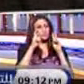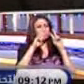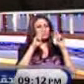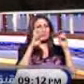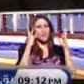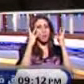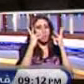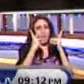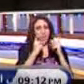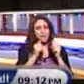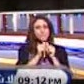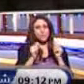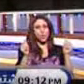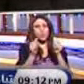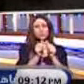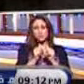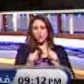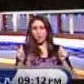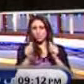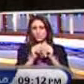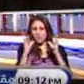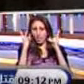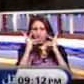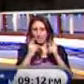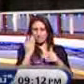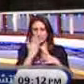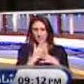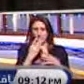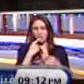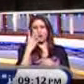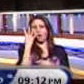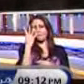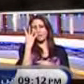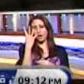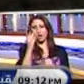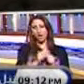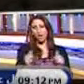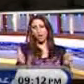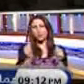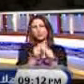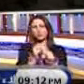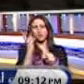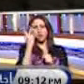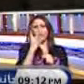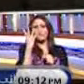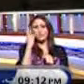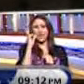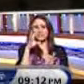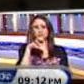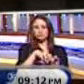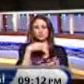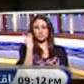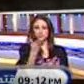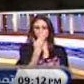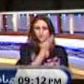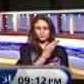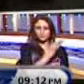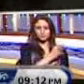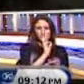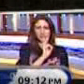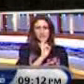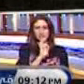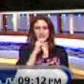البيت ونشوف كم اسره مستحقه نتيجه للحضرتك. هم اربع اسر يا سياده اللواء. اربع يا فندم. يا فندم تمام، تبقى المحضر،